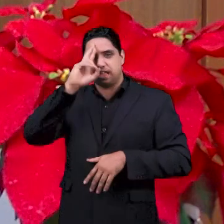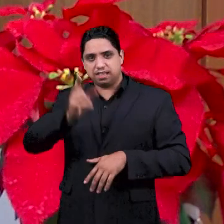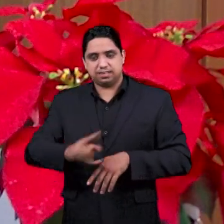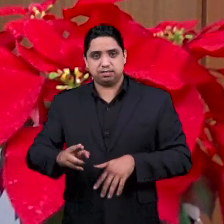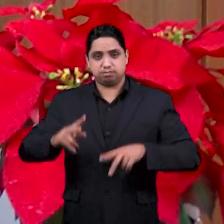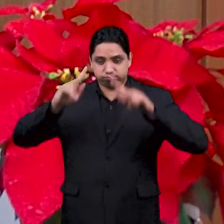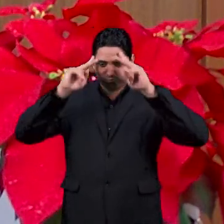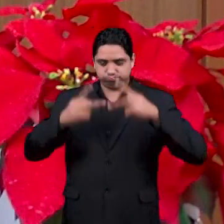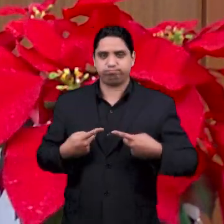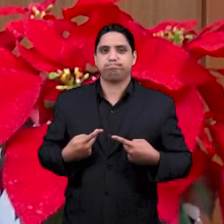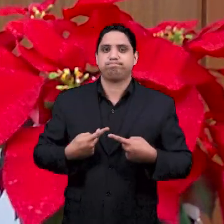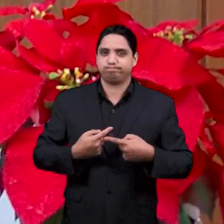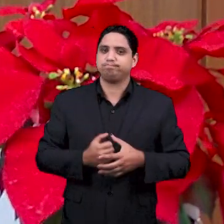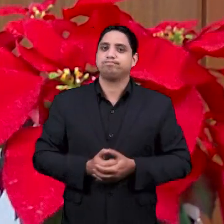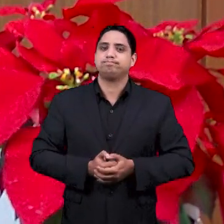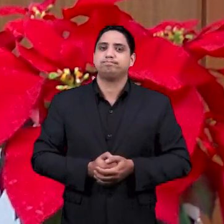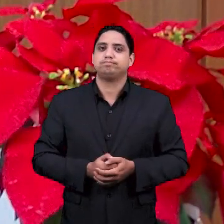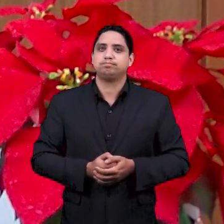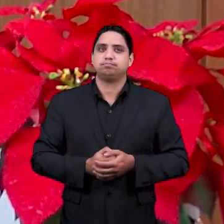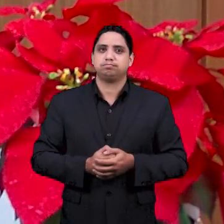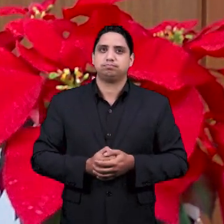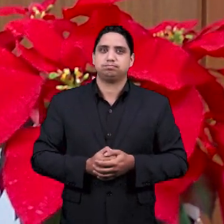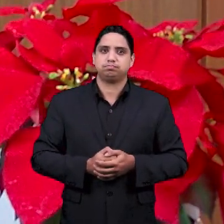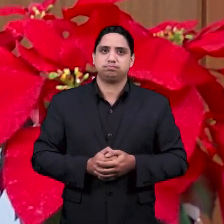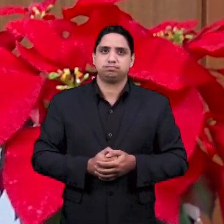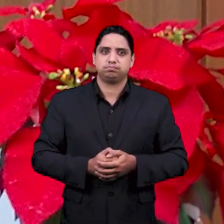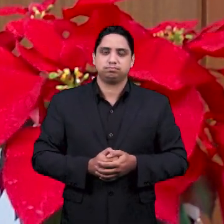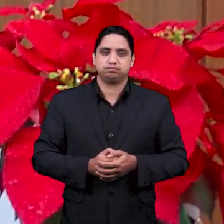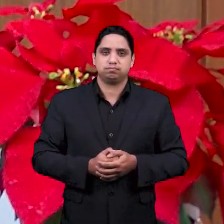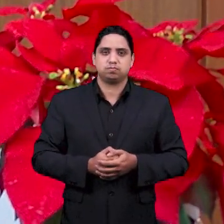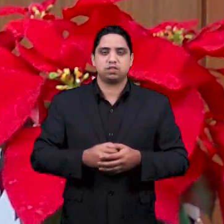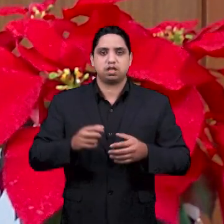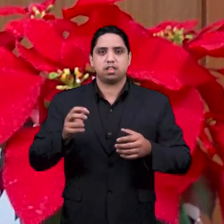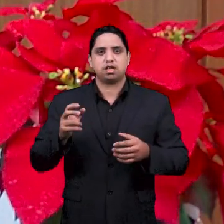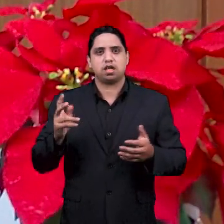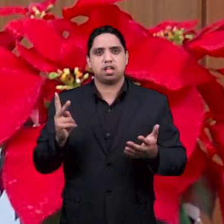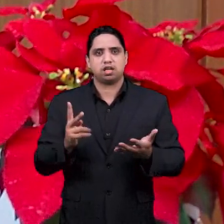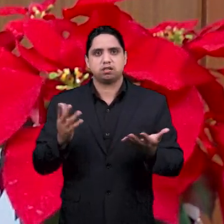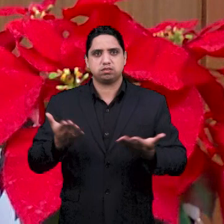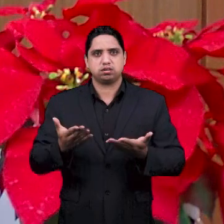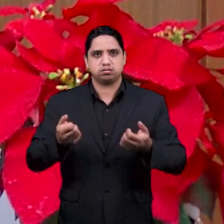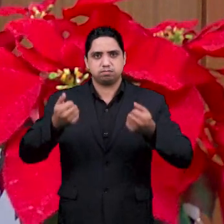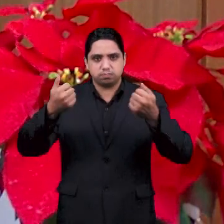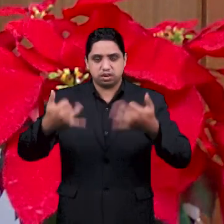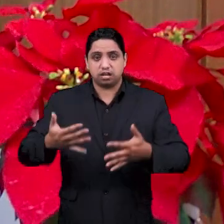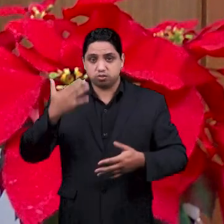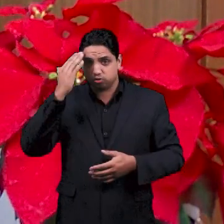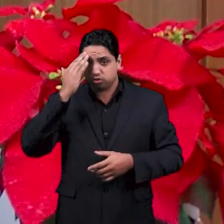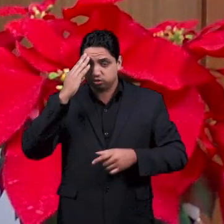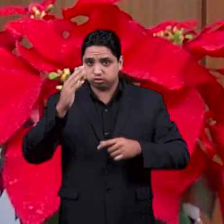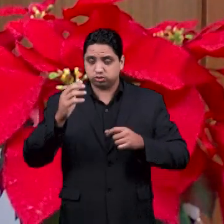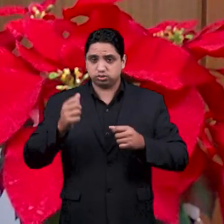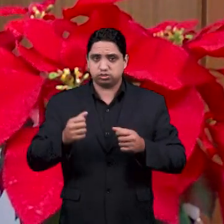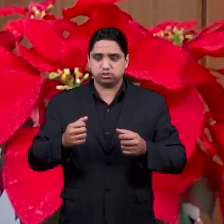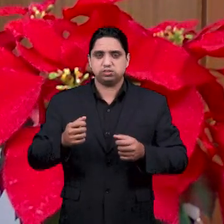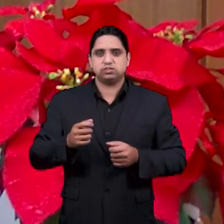которая за пределами разума человеческого, которую только Дух Святой открывает. Итак, мы сейчас с вами подходим к